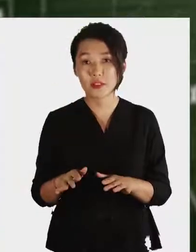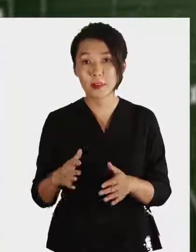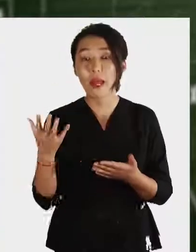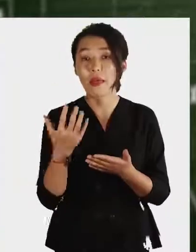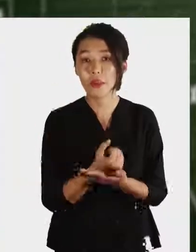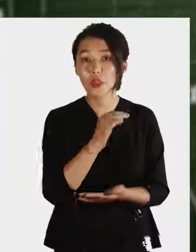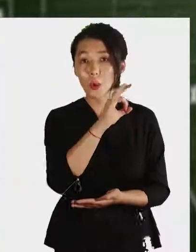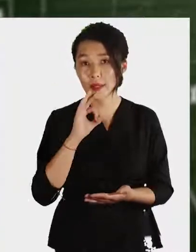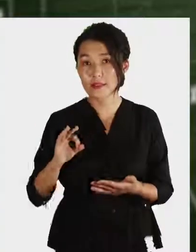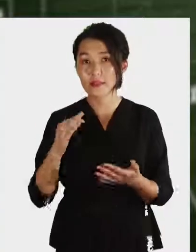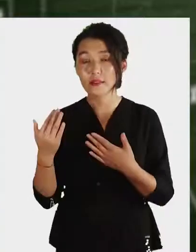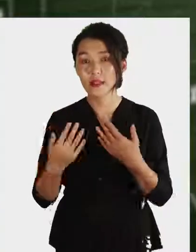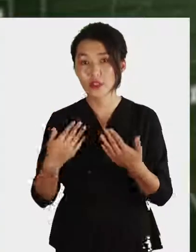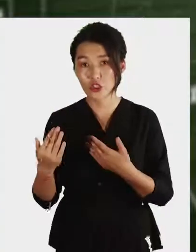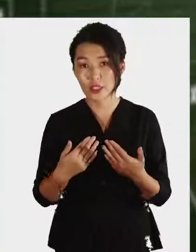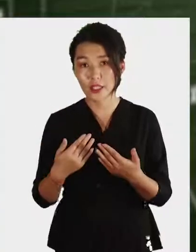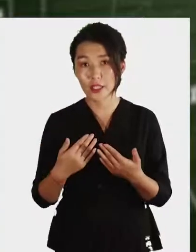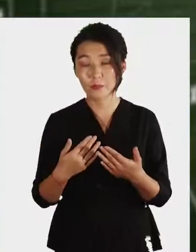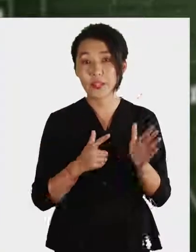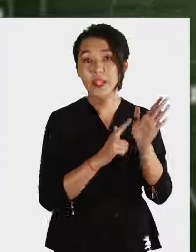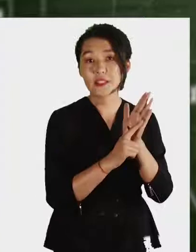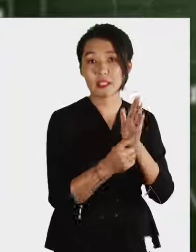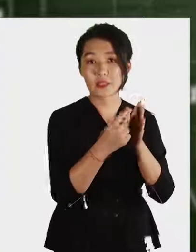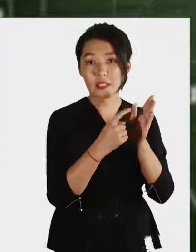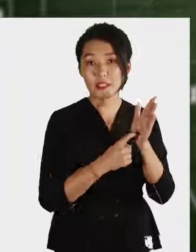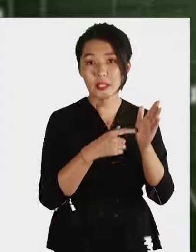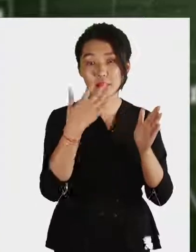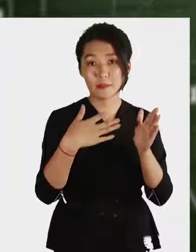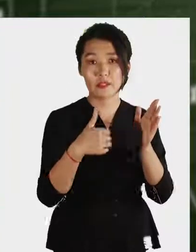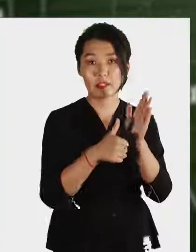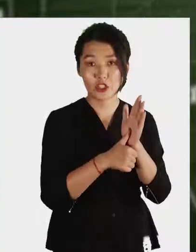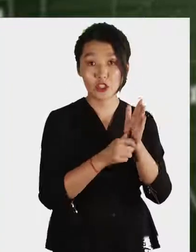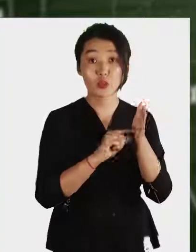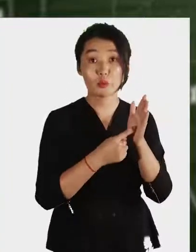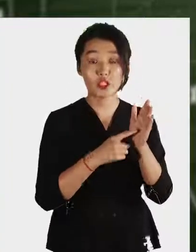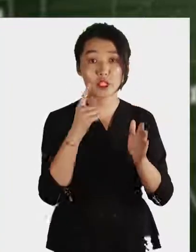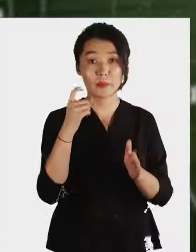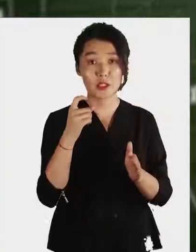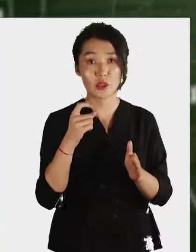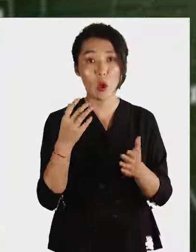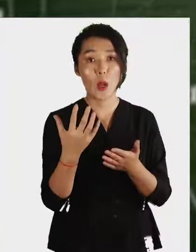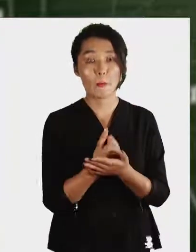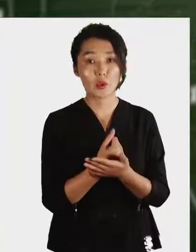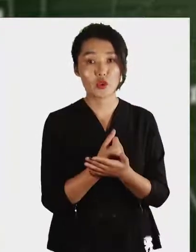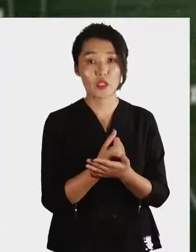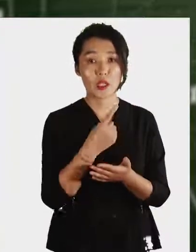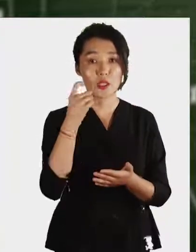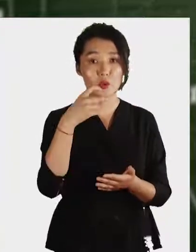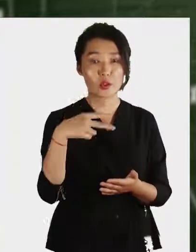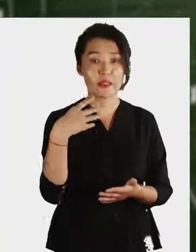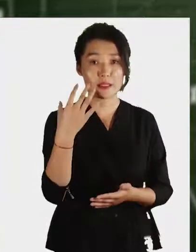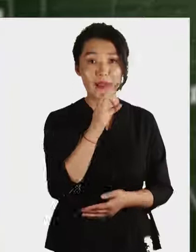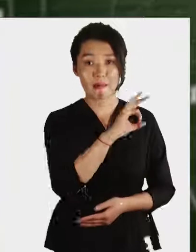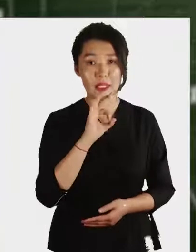чисел. Первым действием мы найдем процентное отношение. Мы 70 делим на 56, умножаем на